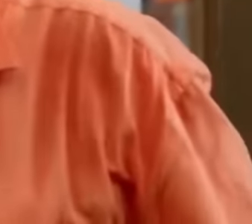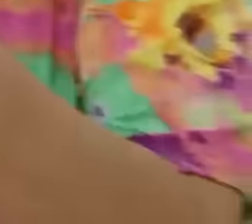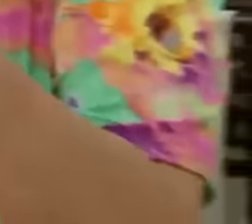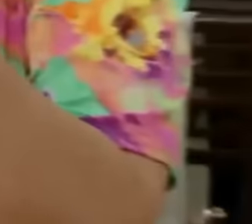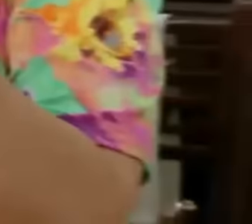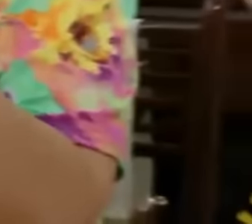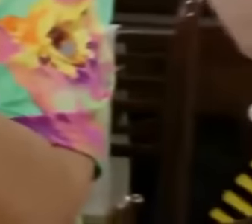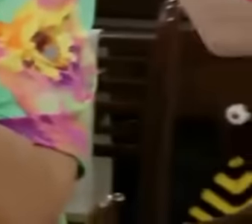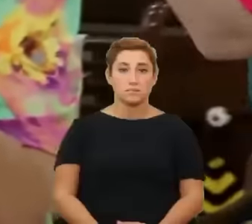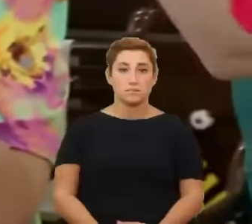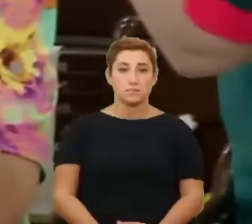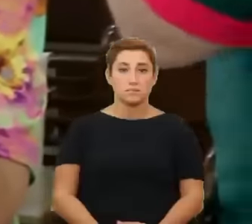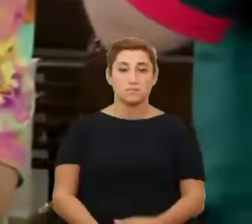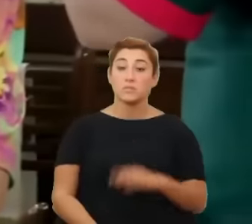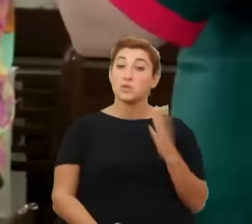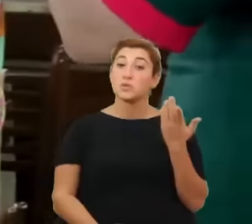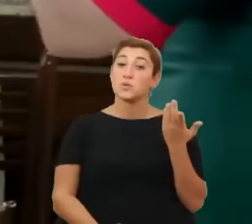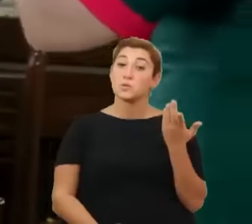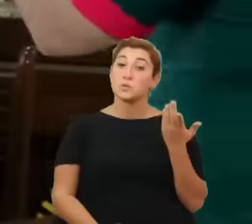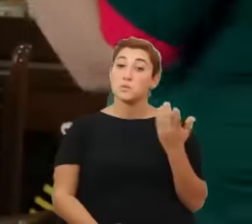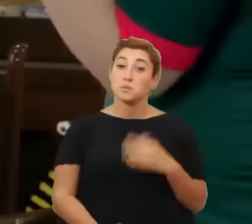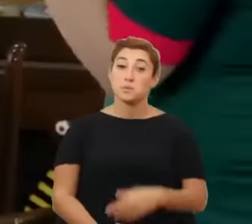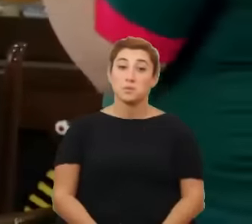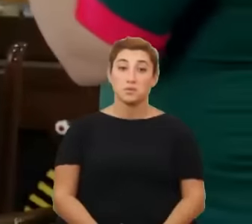Kutuya patlıcan soyarken Nazlı maydanoz ayıttı.